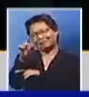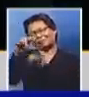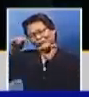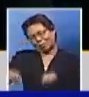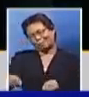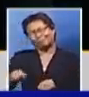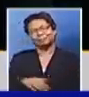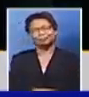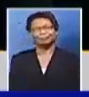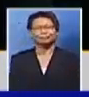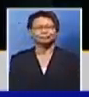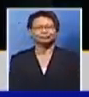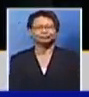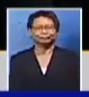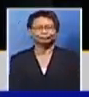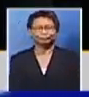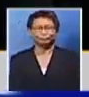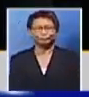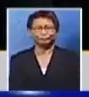dengan kita.